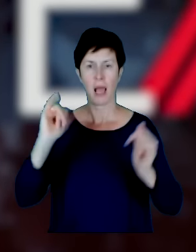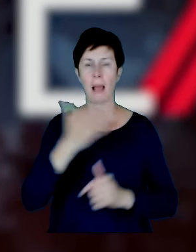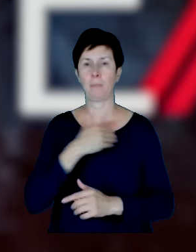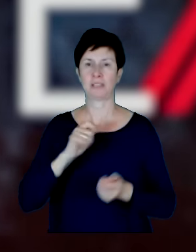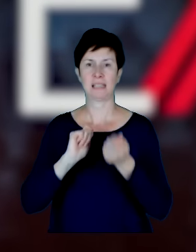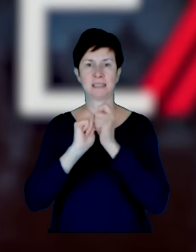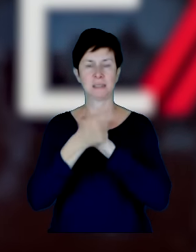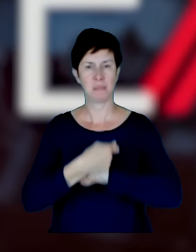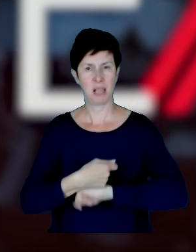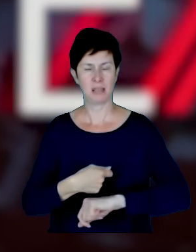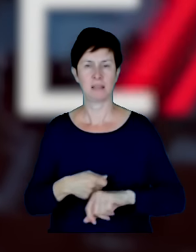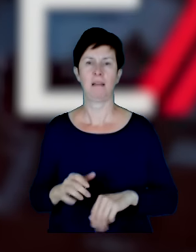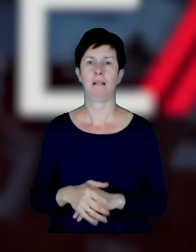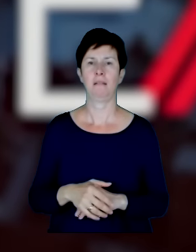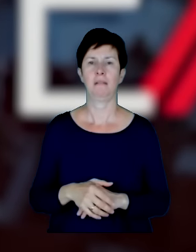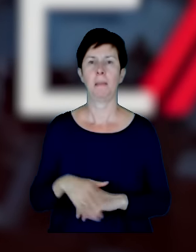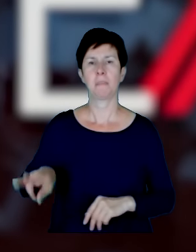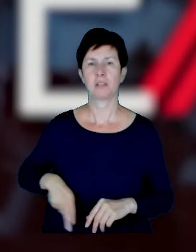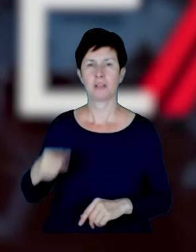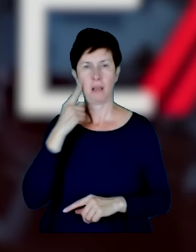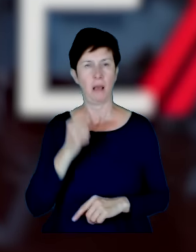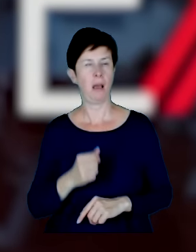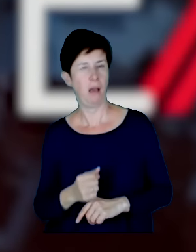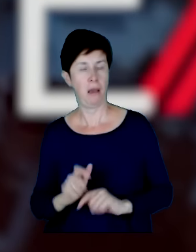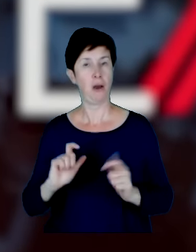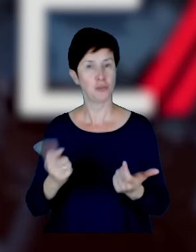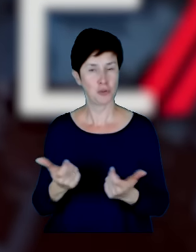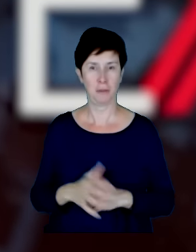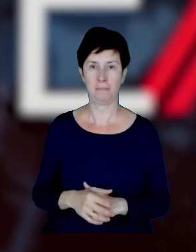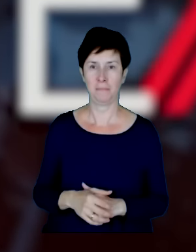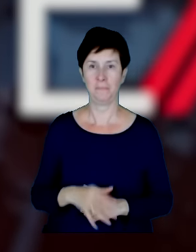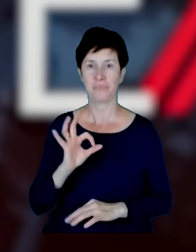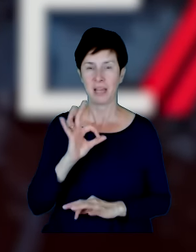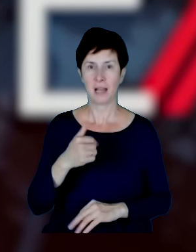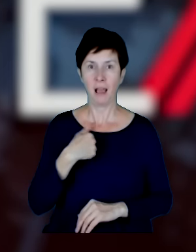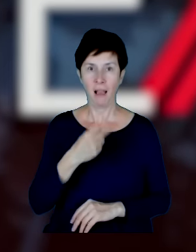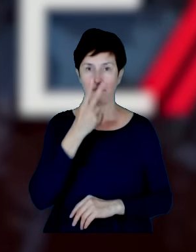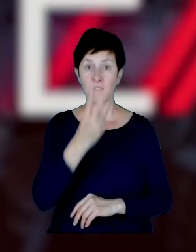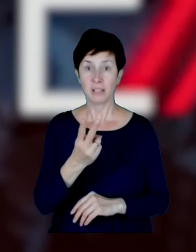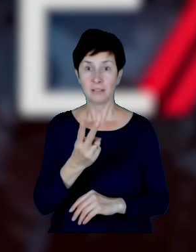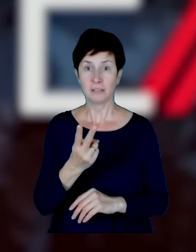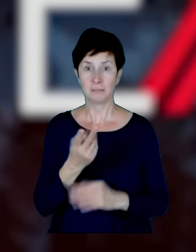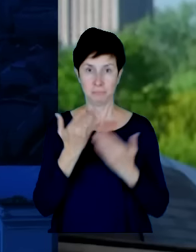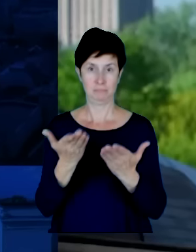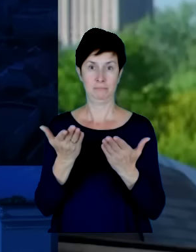tajemniczo puszcza oko Ministerstwo uwierzyliśmy na ładne oczy i naszym oczom ukazało się